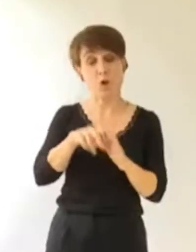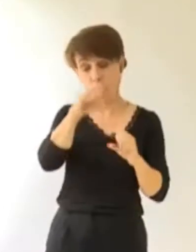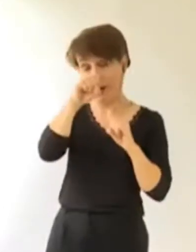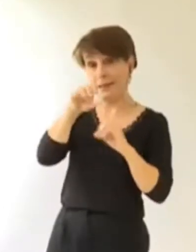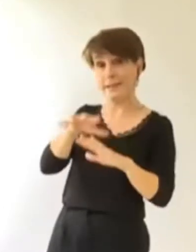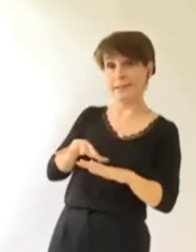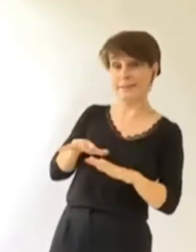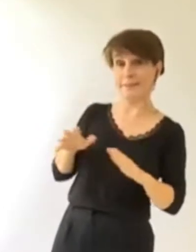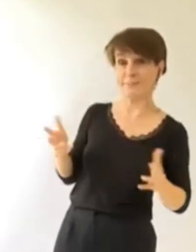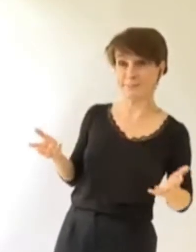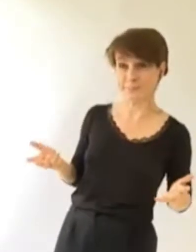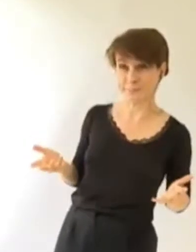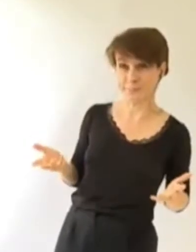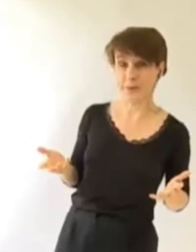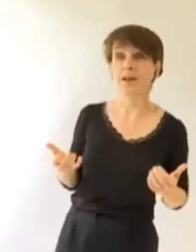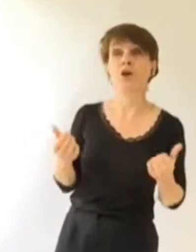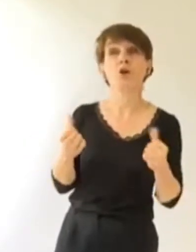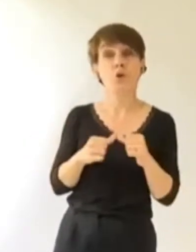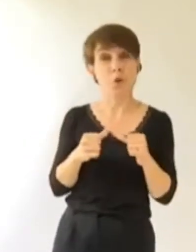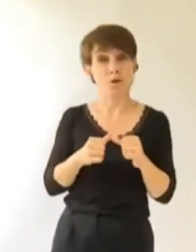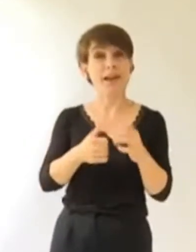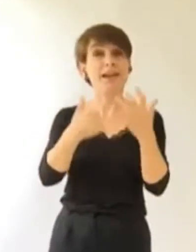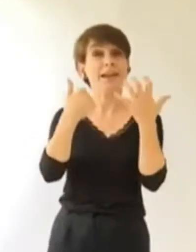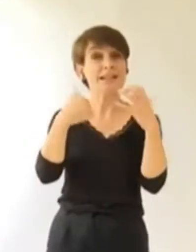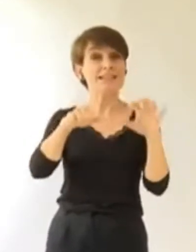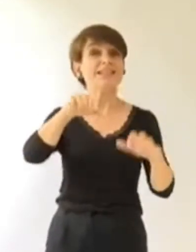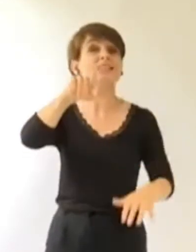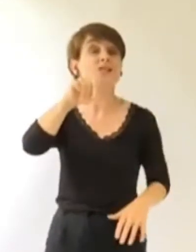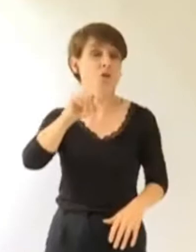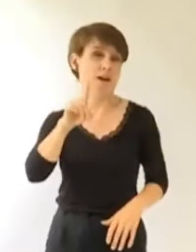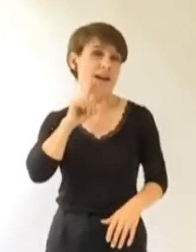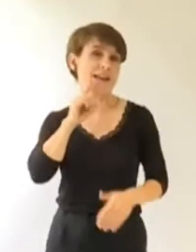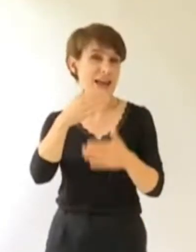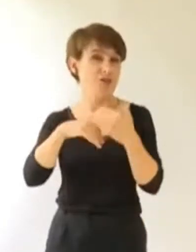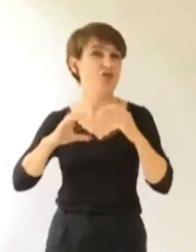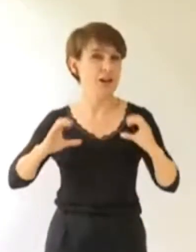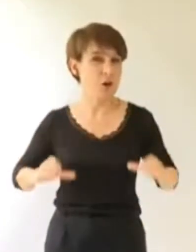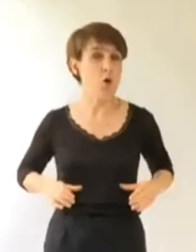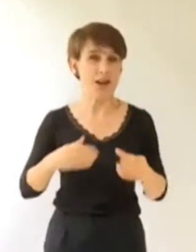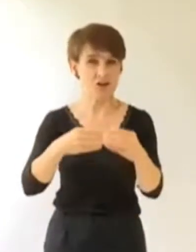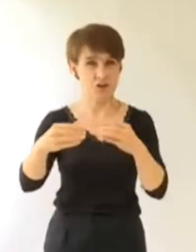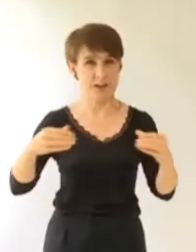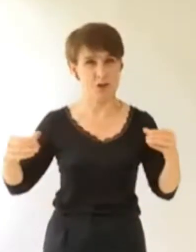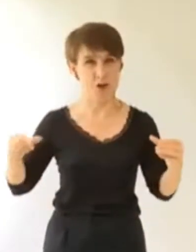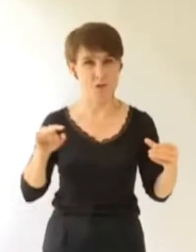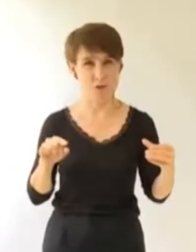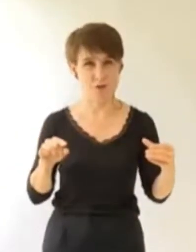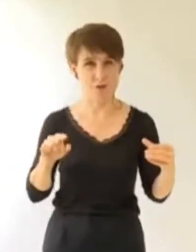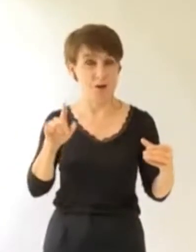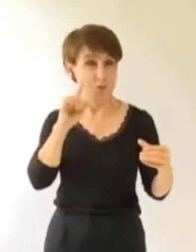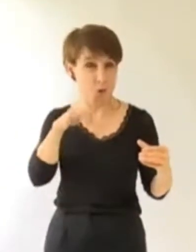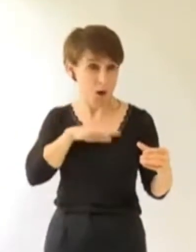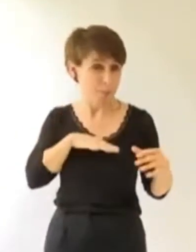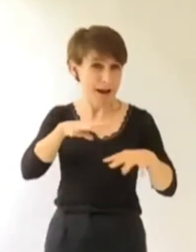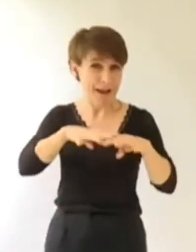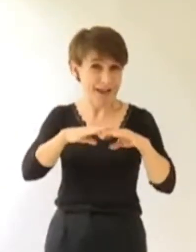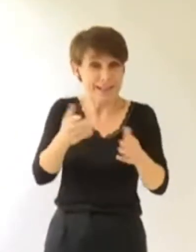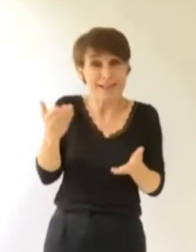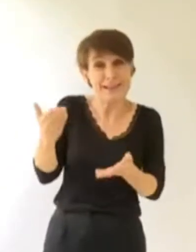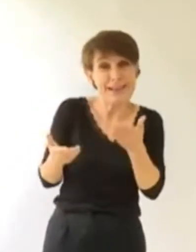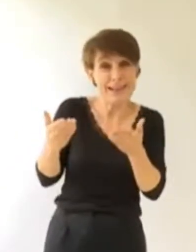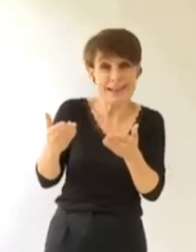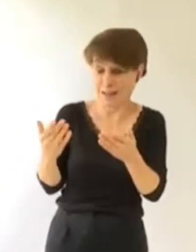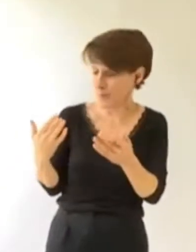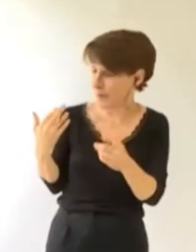il y avait 620 élèves au collège de Villeneuve, du fait de l'équilibre du quartier. 10 ans